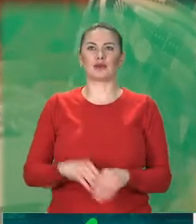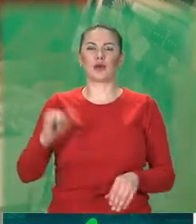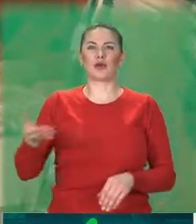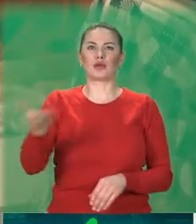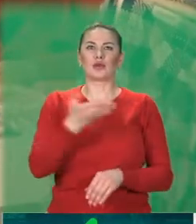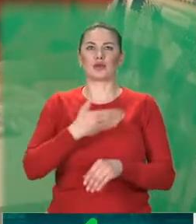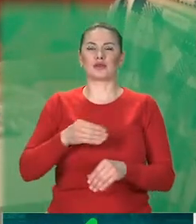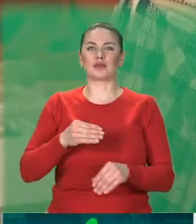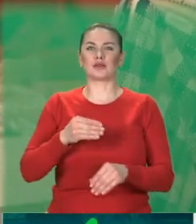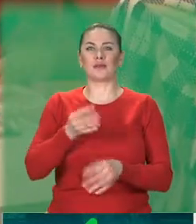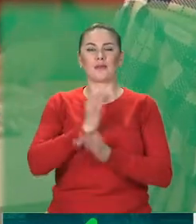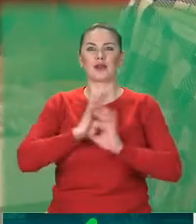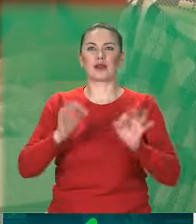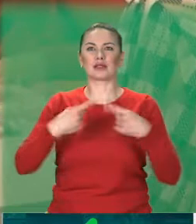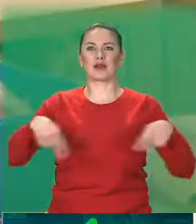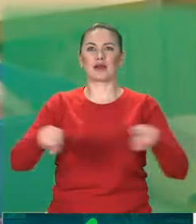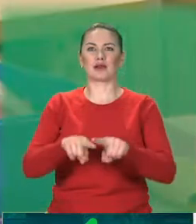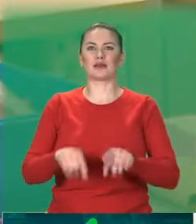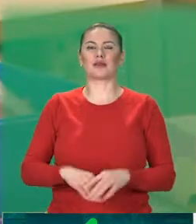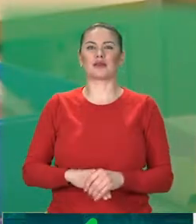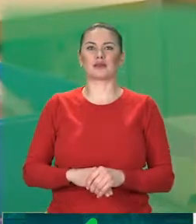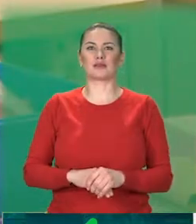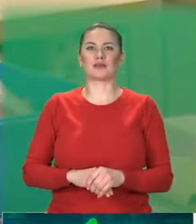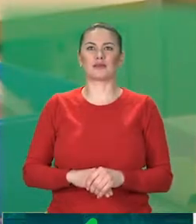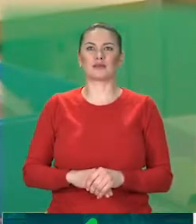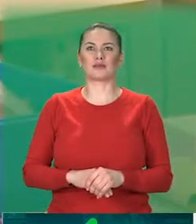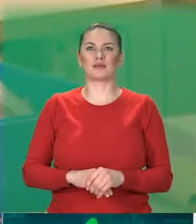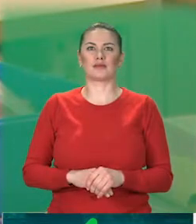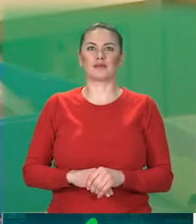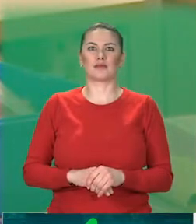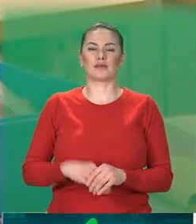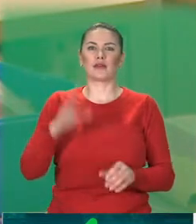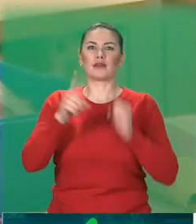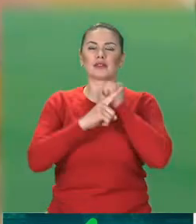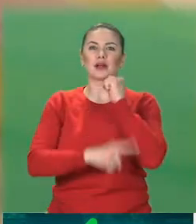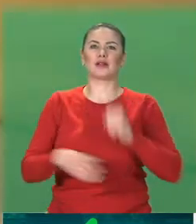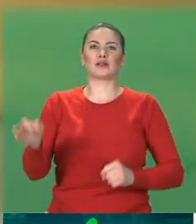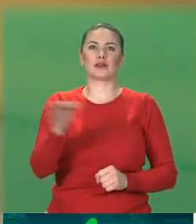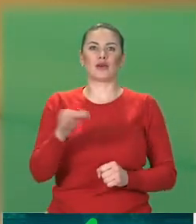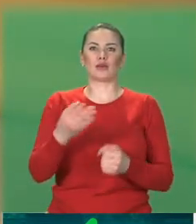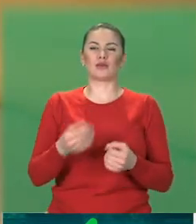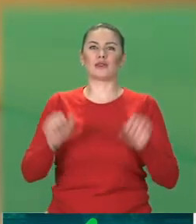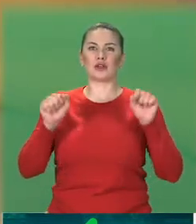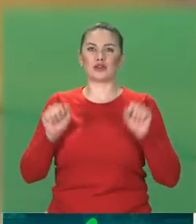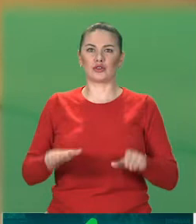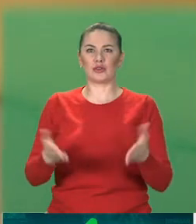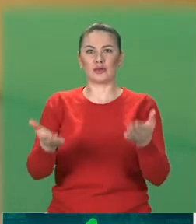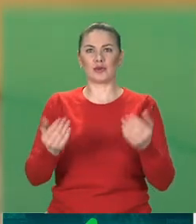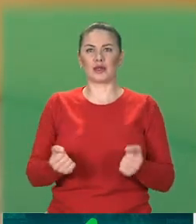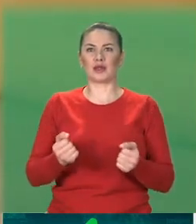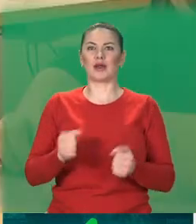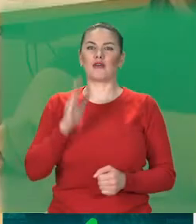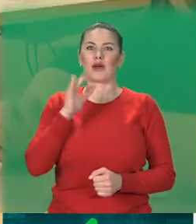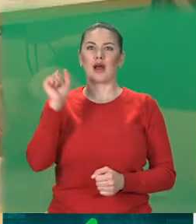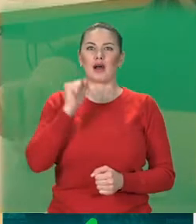прекрасная здесь все организация. В Сахалинской области решение о создании Центра опережающей профессиональной подготовки приняли